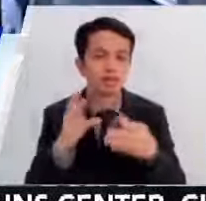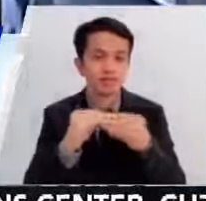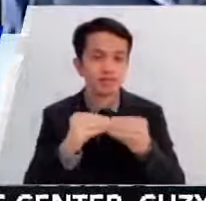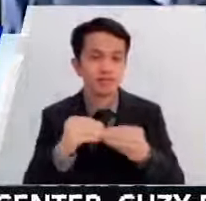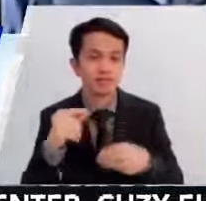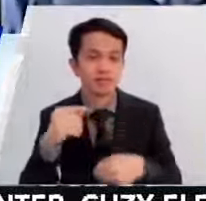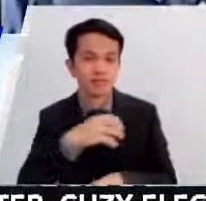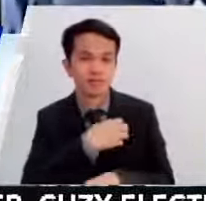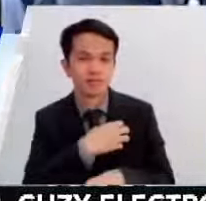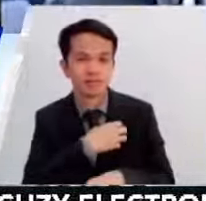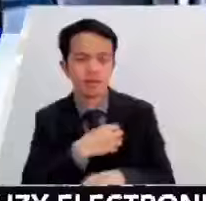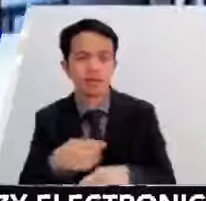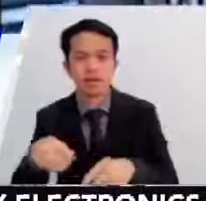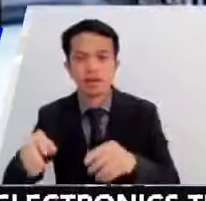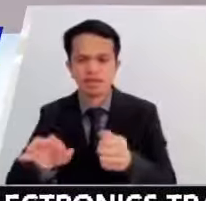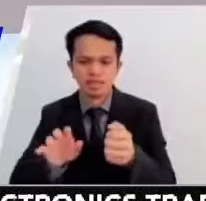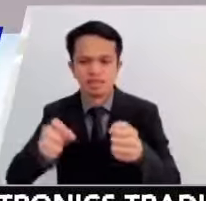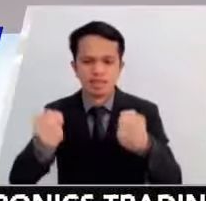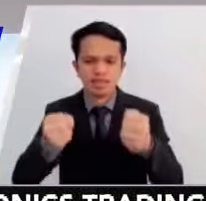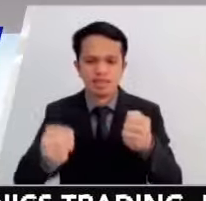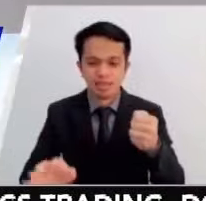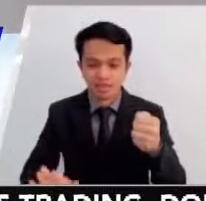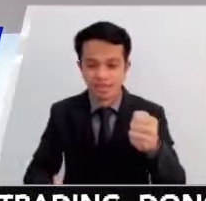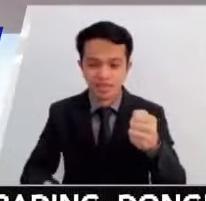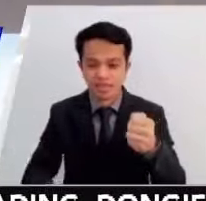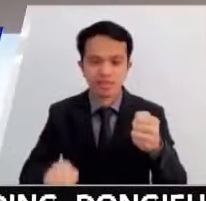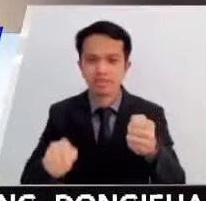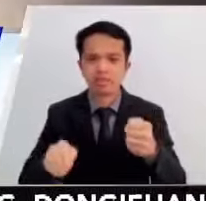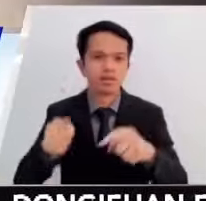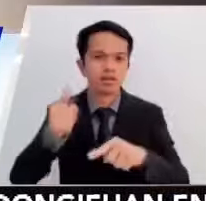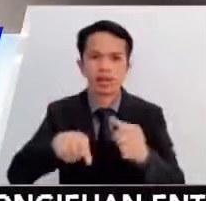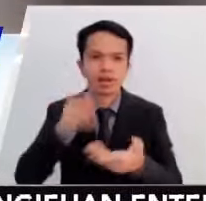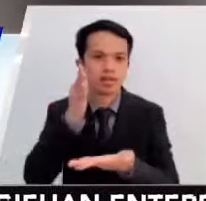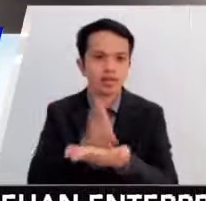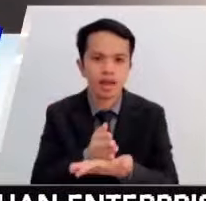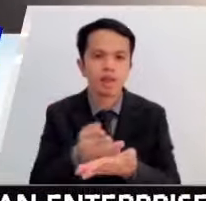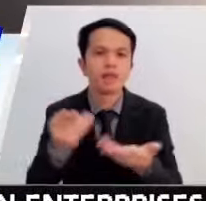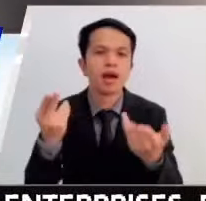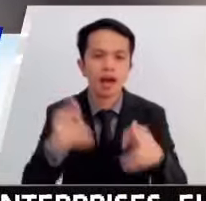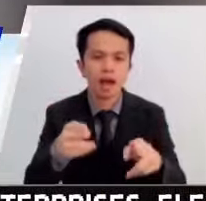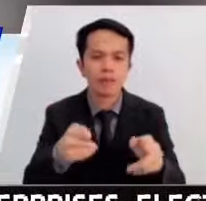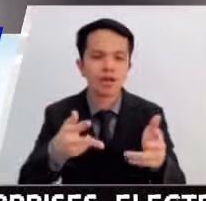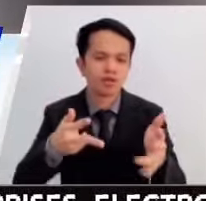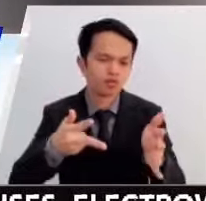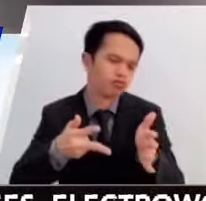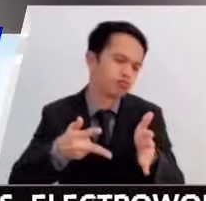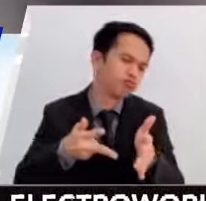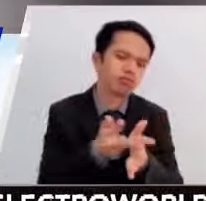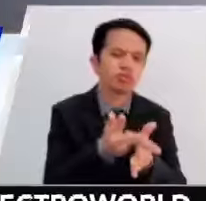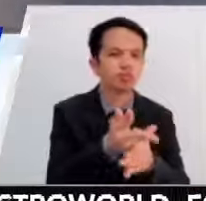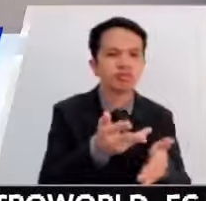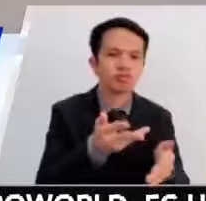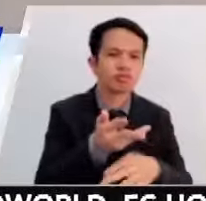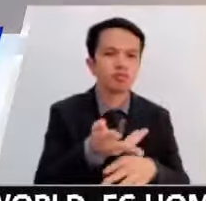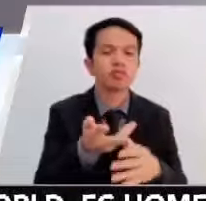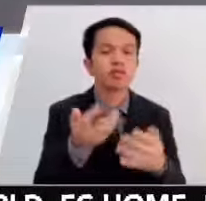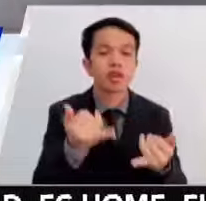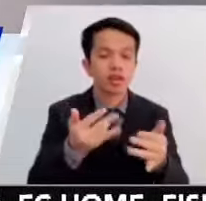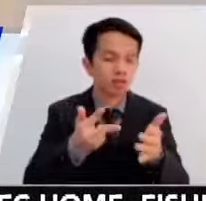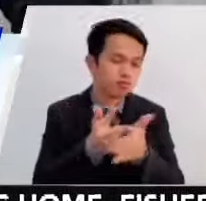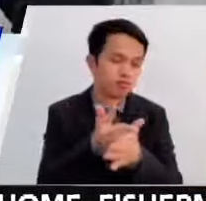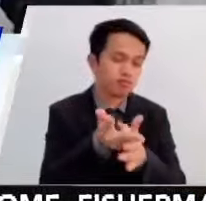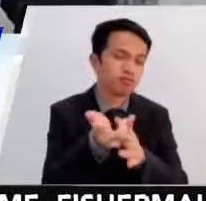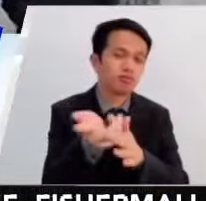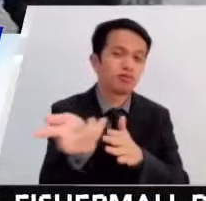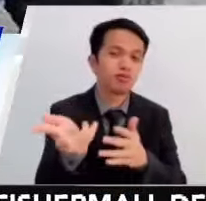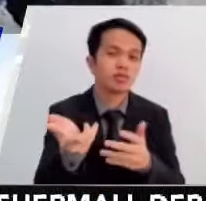jeep kaya sinadya nitong banggain ang mga concrete barrier. Bago ang nahulikam na pag-araro sa barrier, nabangga